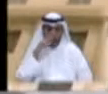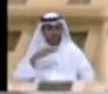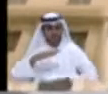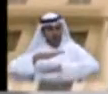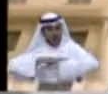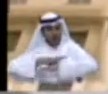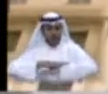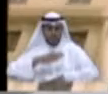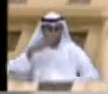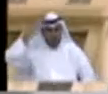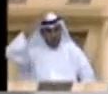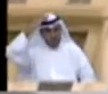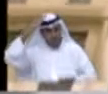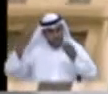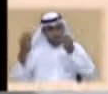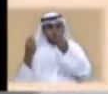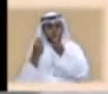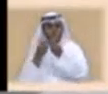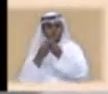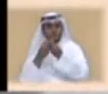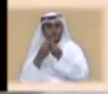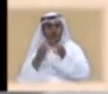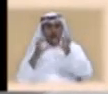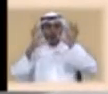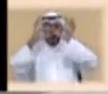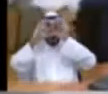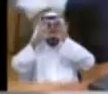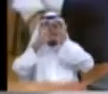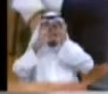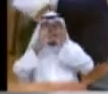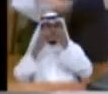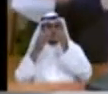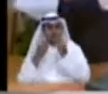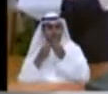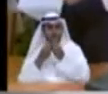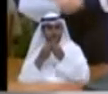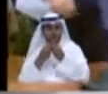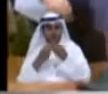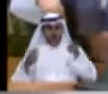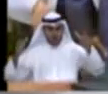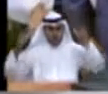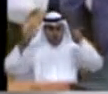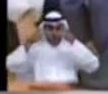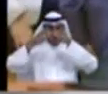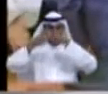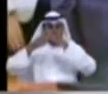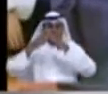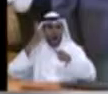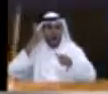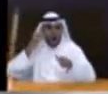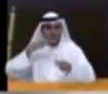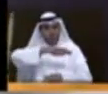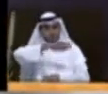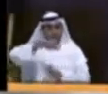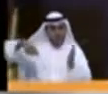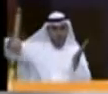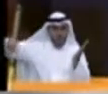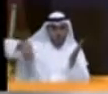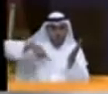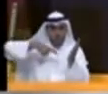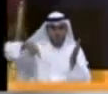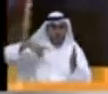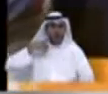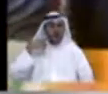أراضيها. هذا وقد شهد مقر جامعة الدول العربية توقيع آلية للتنسيق والتعاون بين